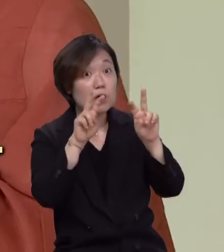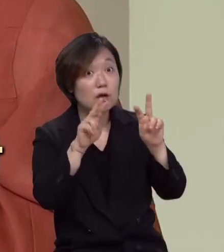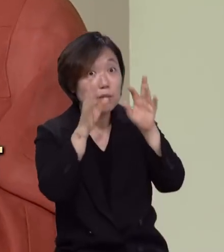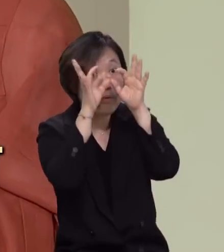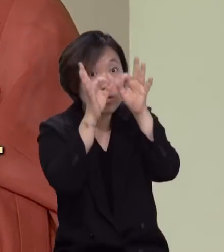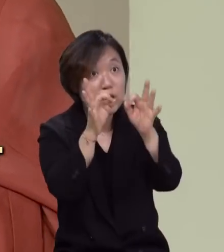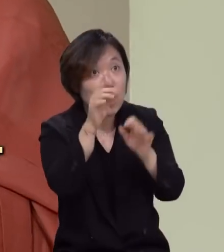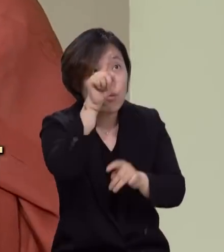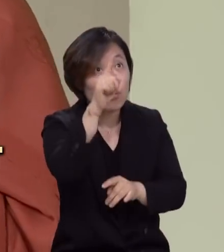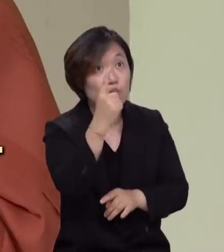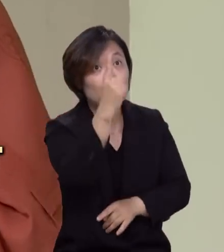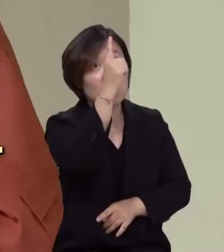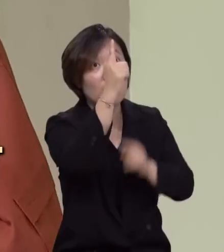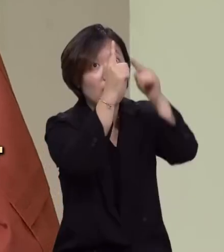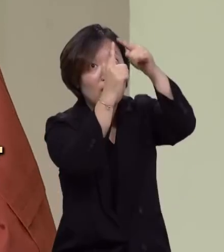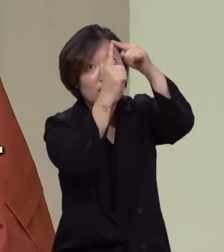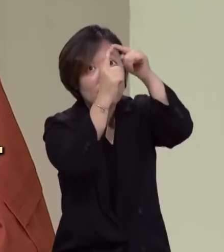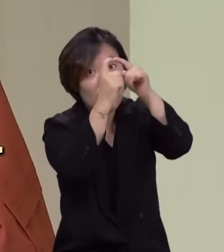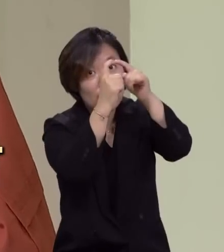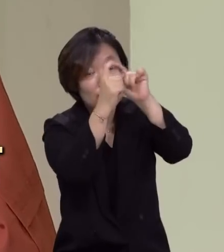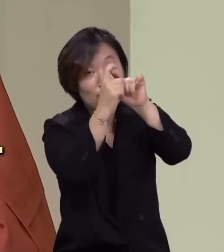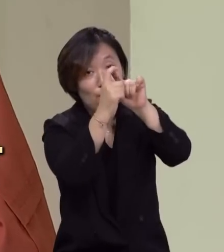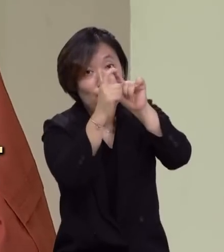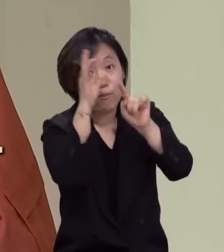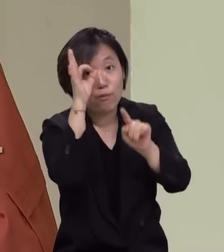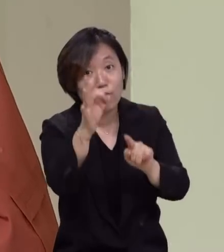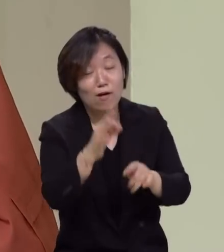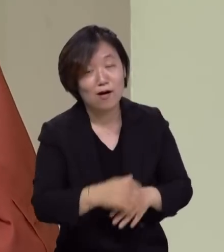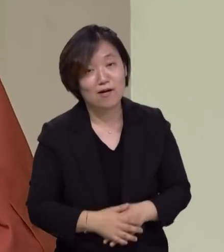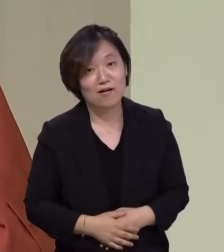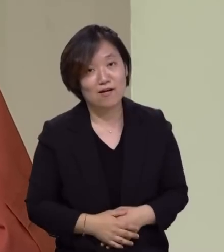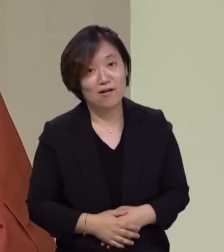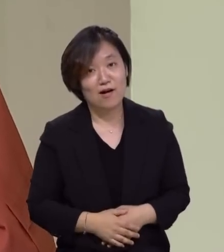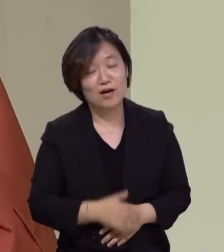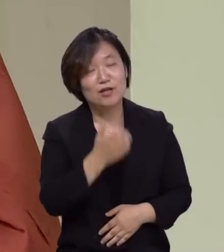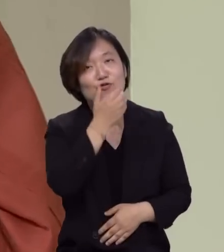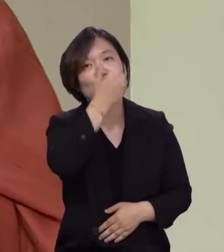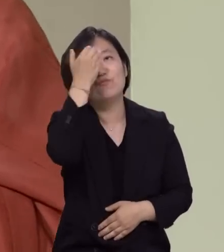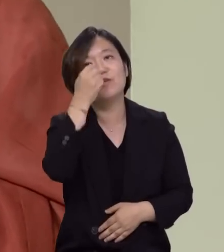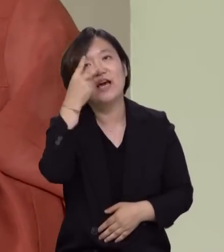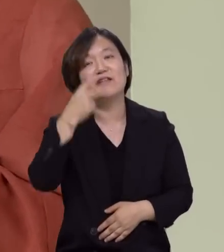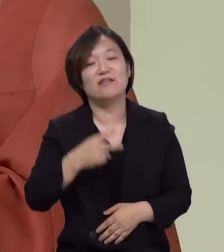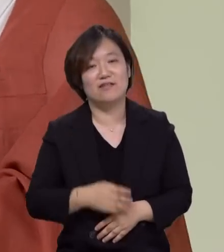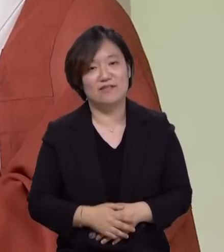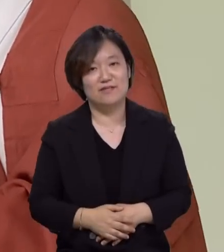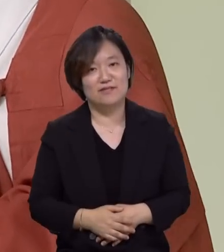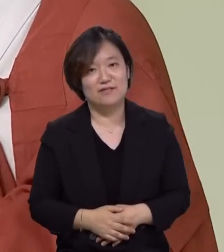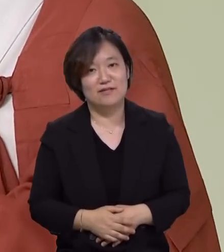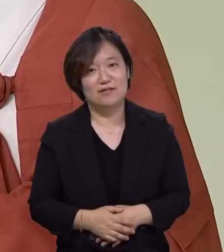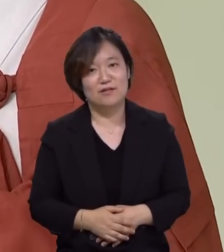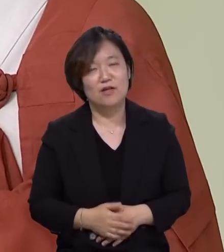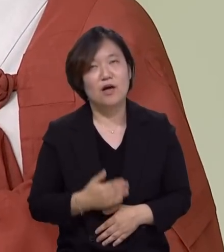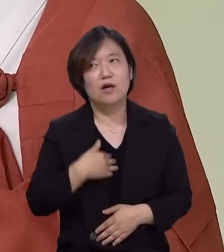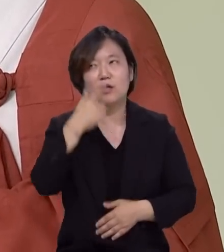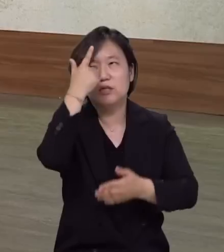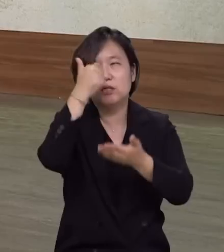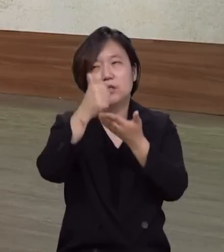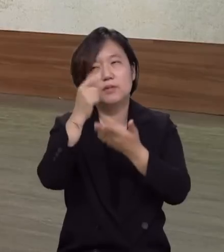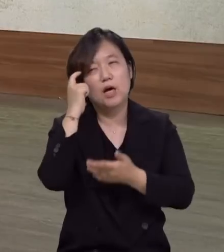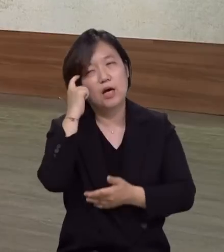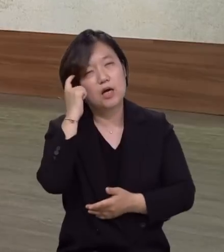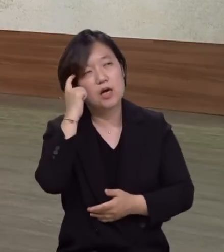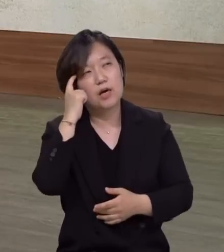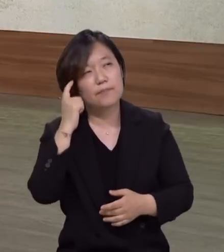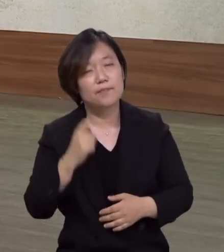꺾여 있는 거예요 딱 깨고 나서 뭔가 지피시는게 있으실 거 아니에요 동은근 스님이